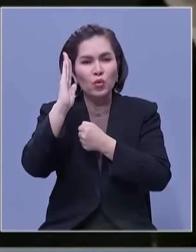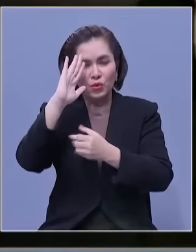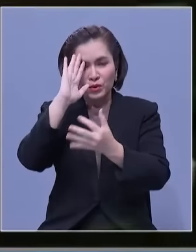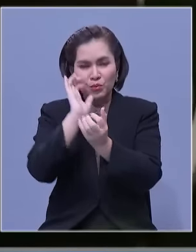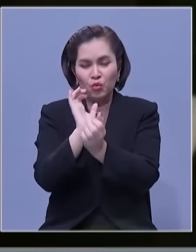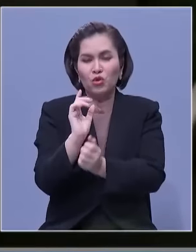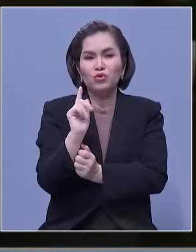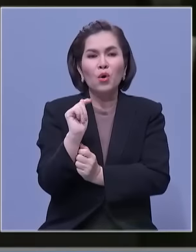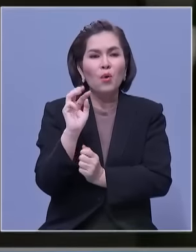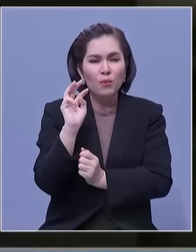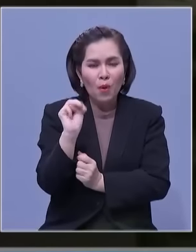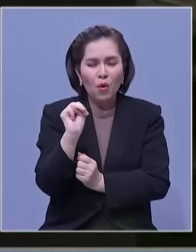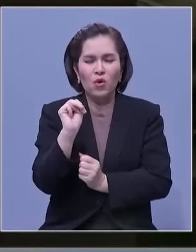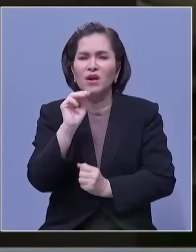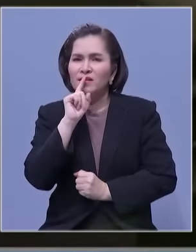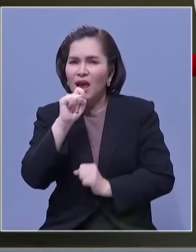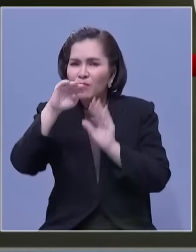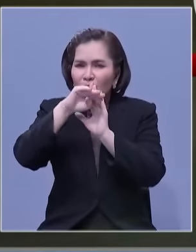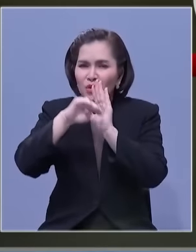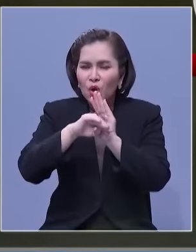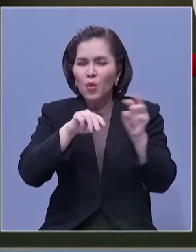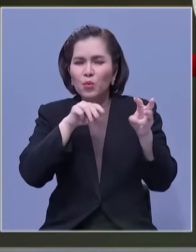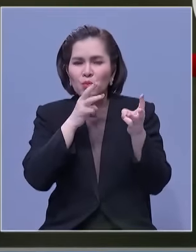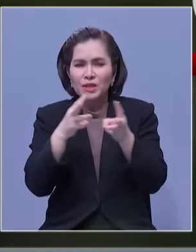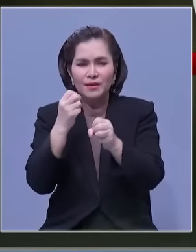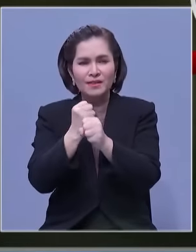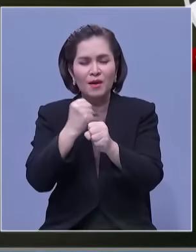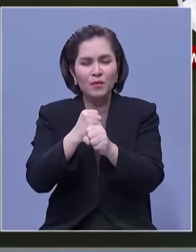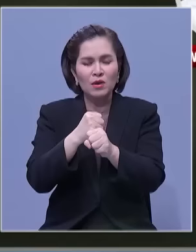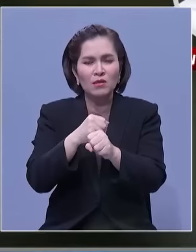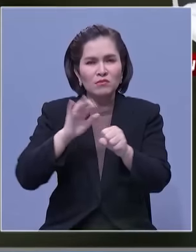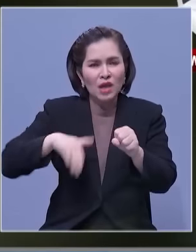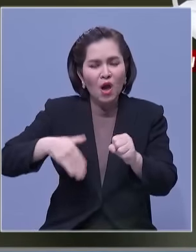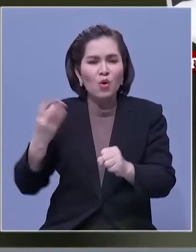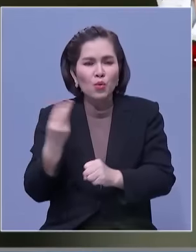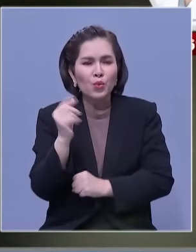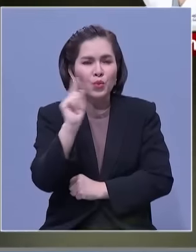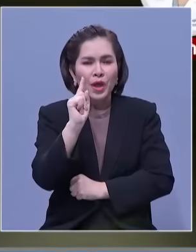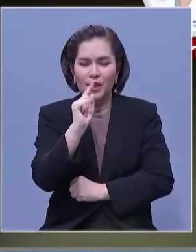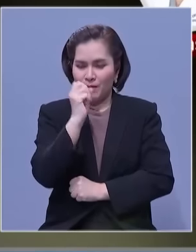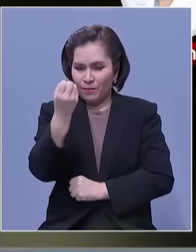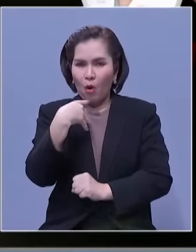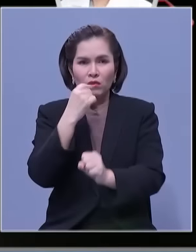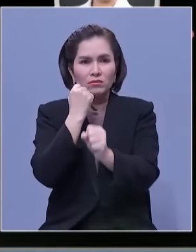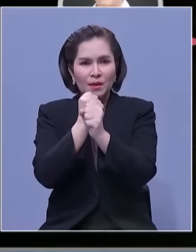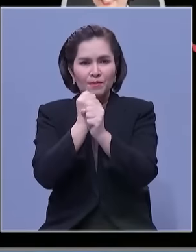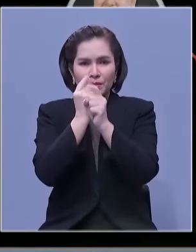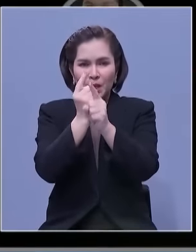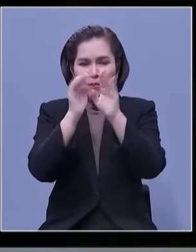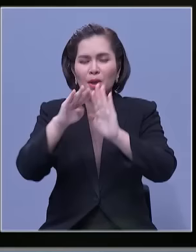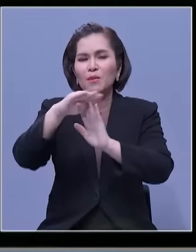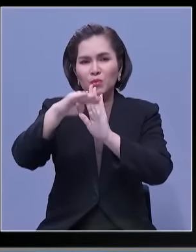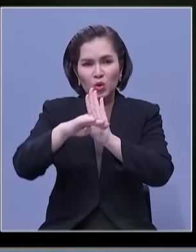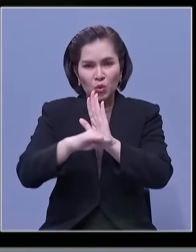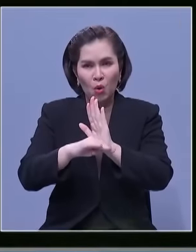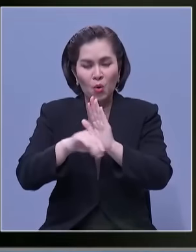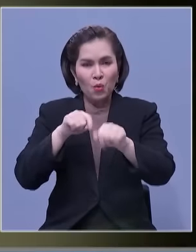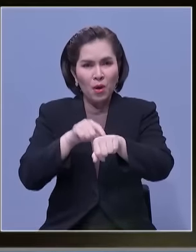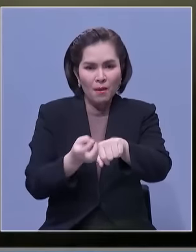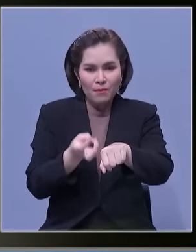วดเร็วได้สักแค่ไหนคือท่านก็บอกมันเป็นไปตามขั้นตอนแต่นี่ถือว่าก็เร็วพอสมควรนะคะ ครับต้องบ